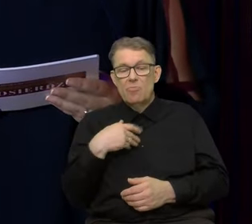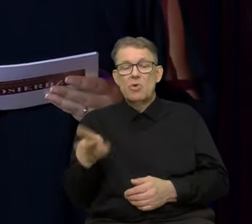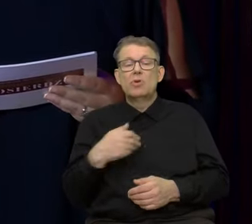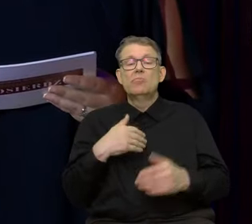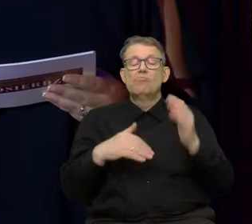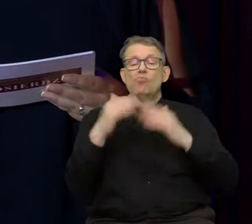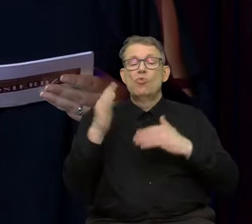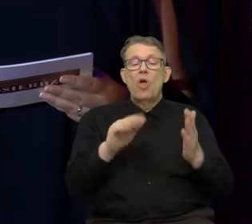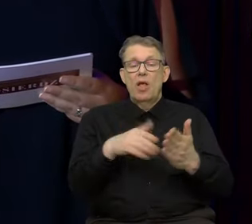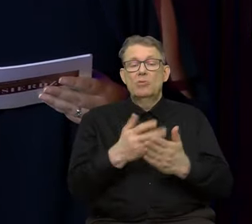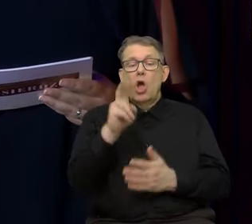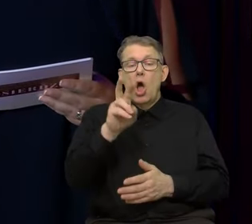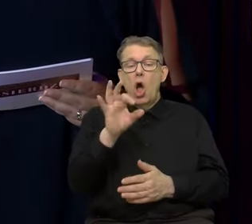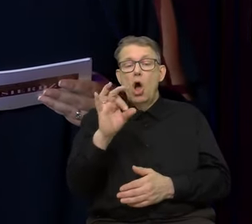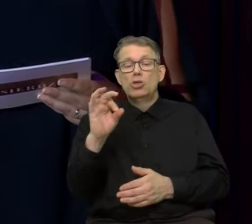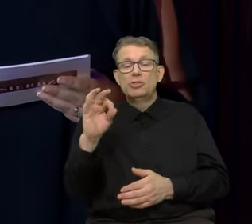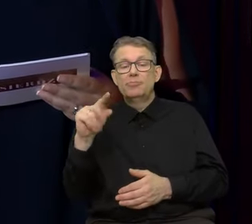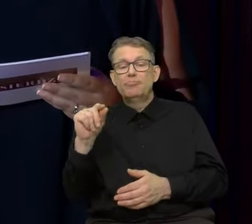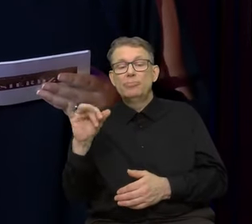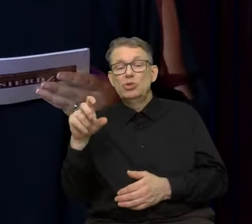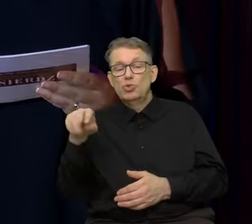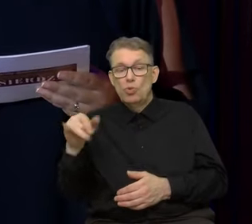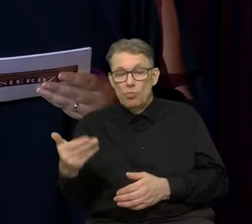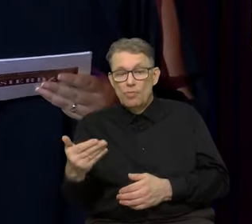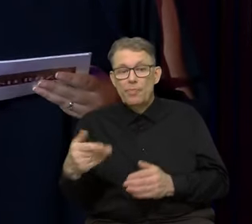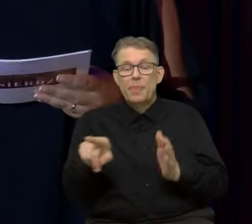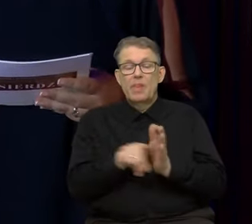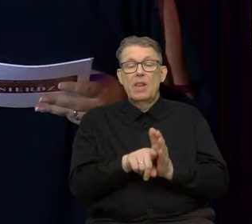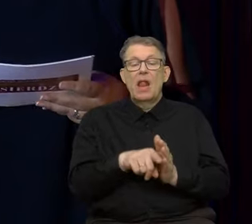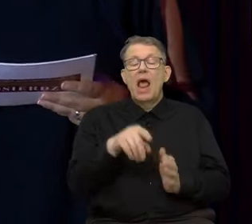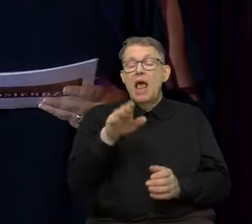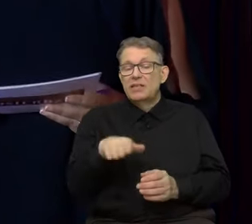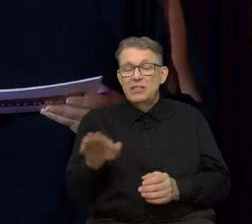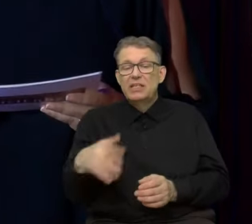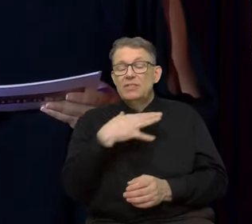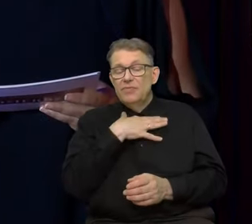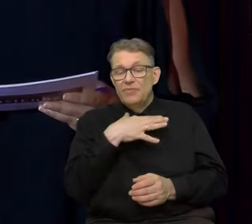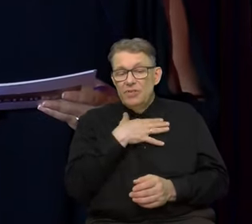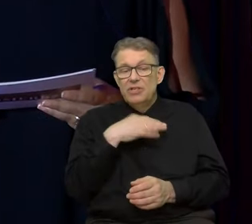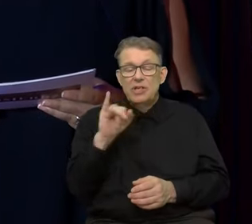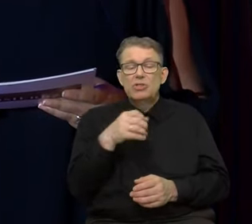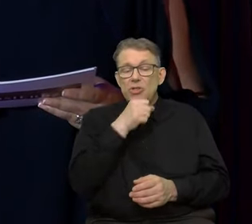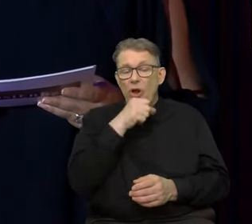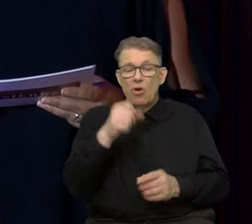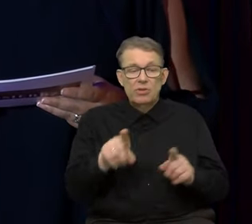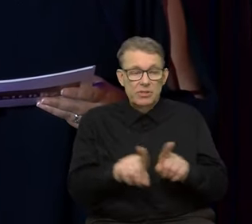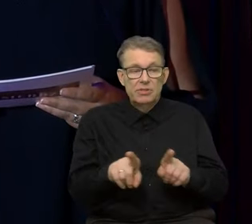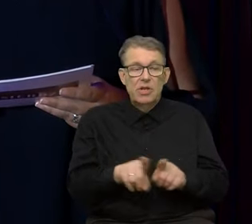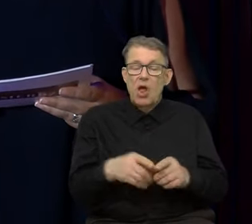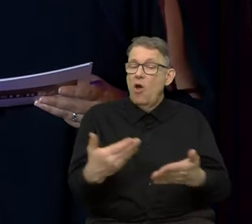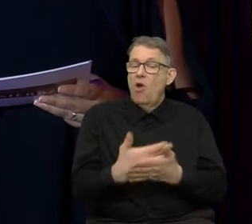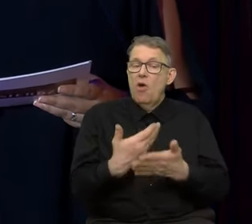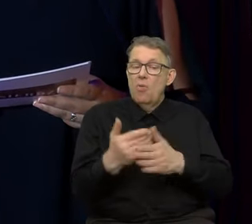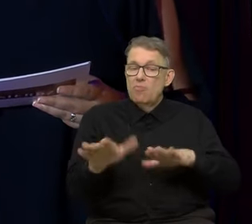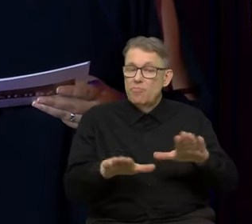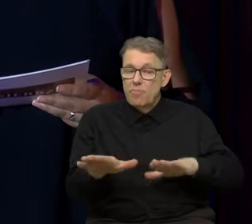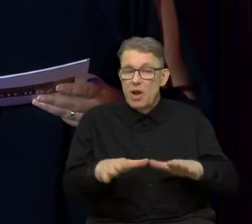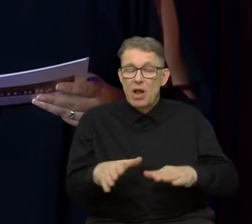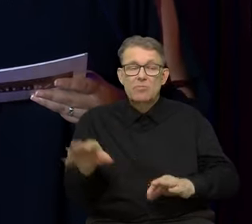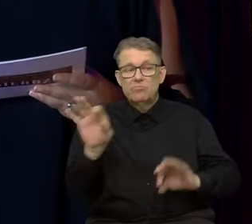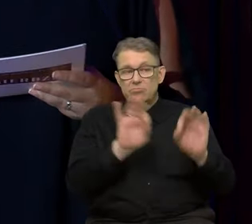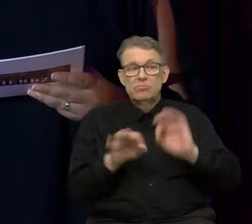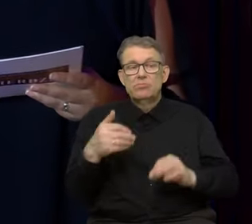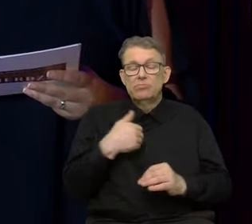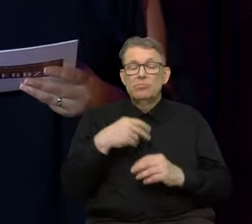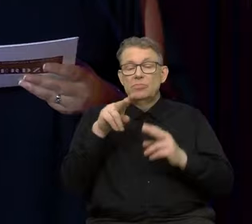hospicjum dla dorosłych, hospicjum dla dzieci w Wilnie. Odnowiła miejsce, w którym mieszkała w Wilnie